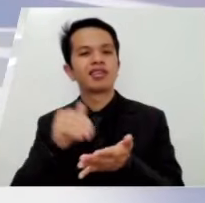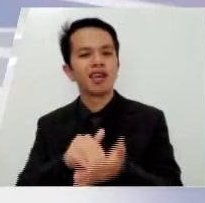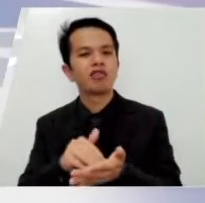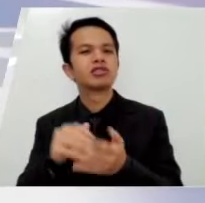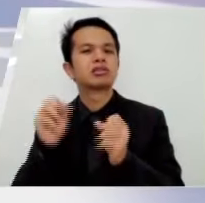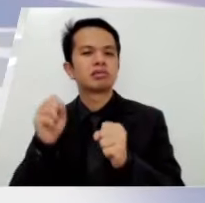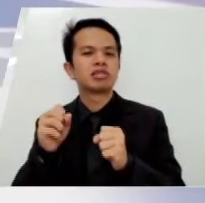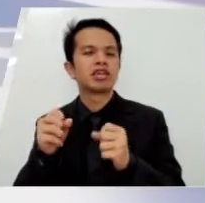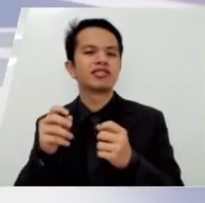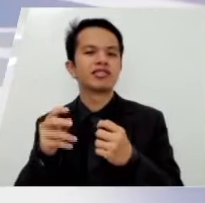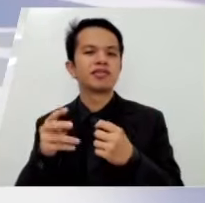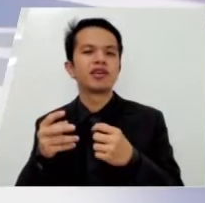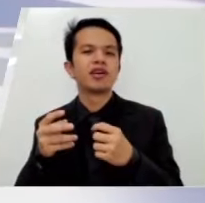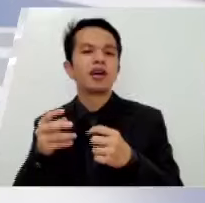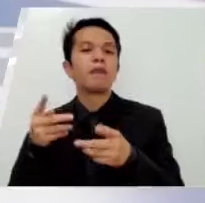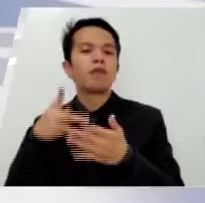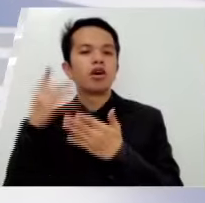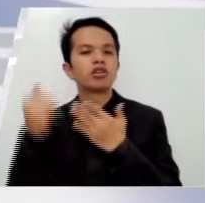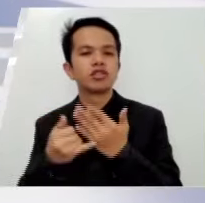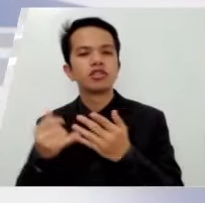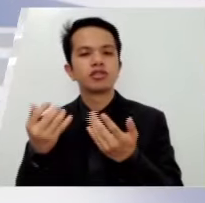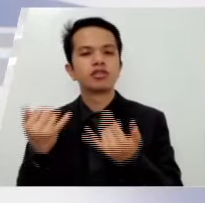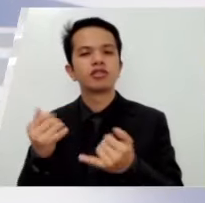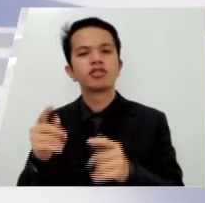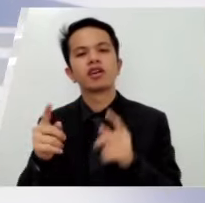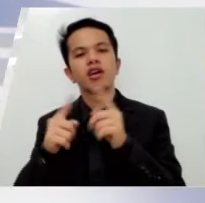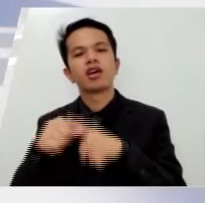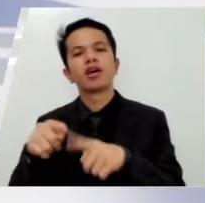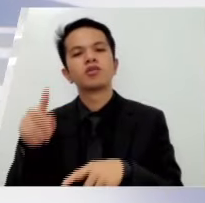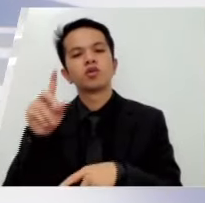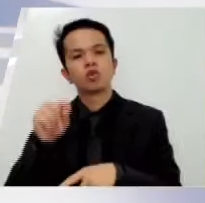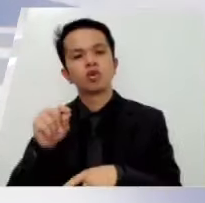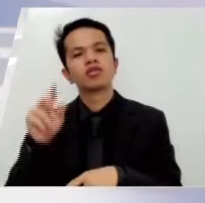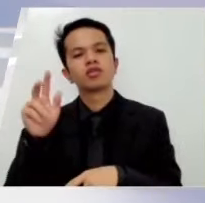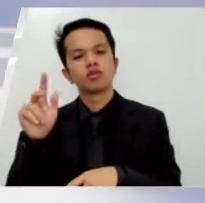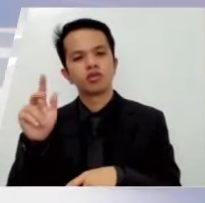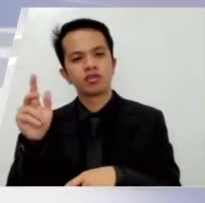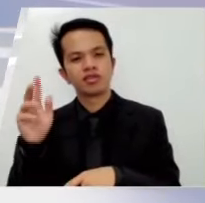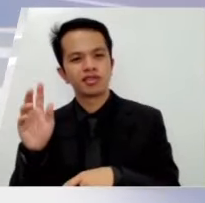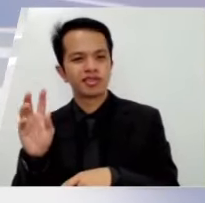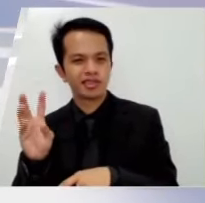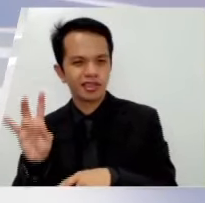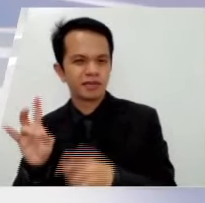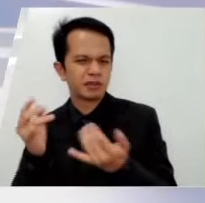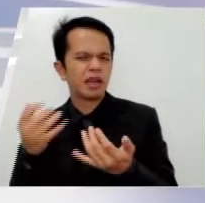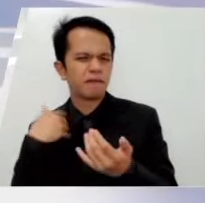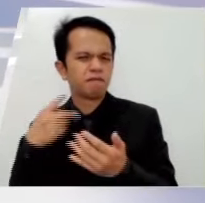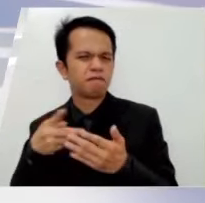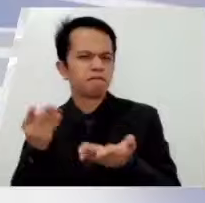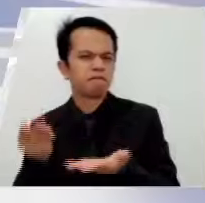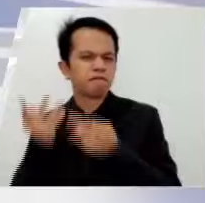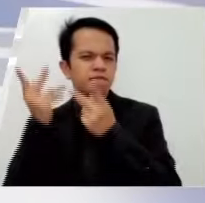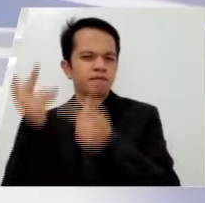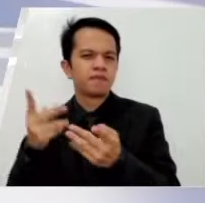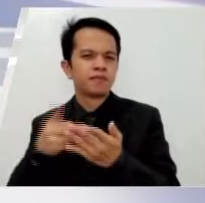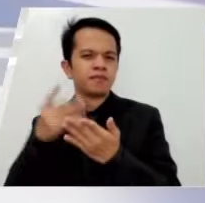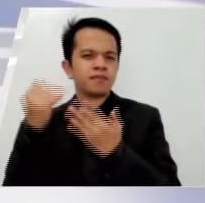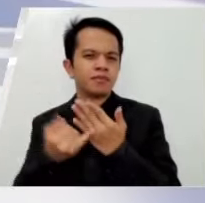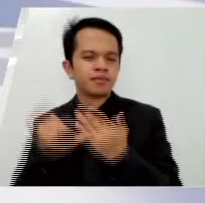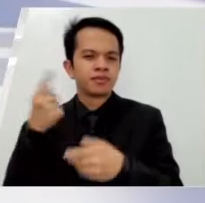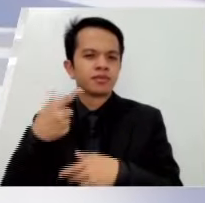generation projects na papasok hanggang 2027. May mga proposed projects naman daw sa gas at renewables na sana humabol